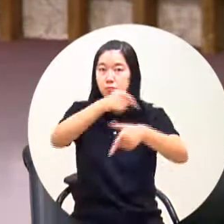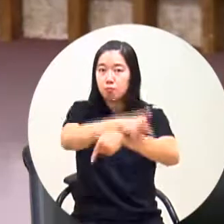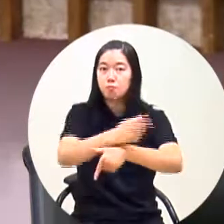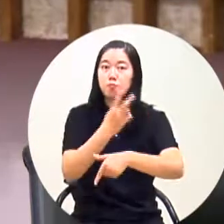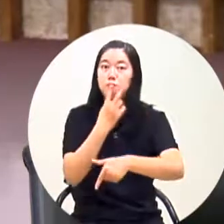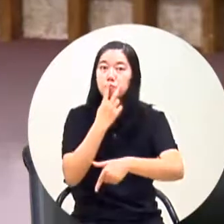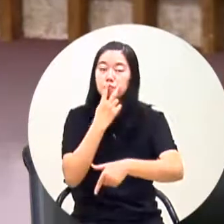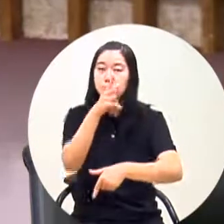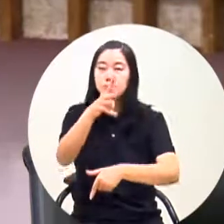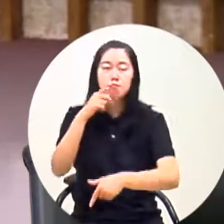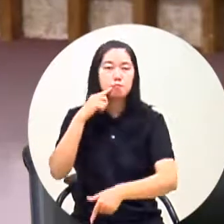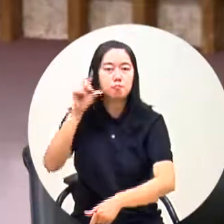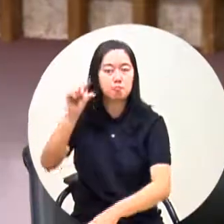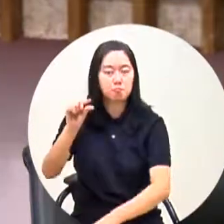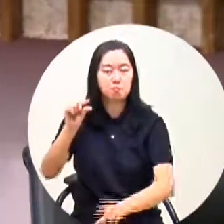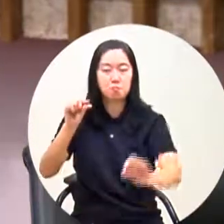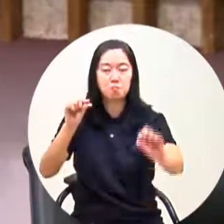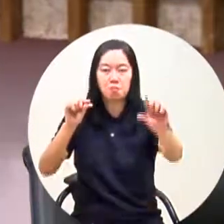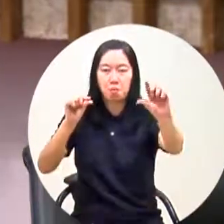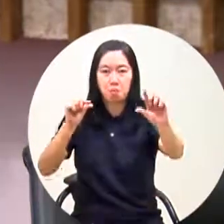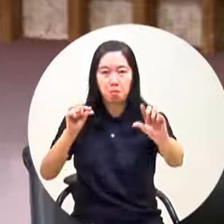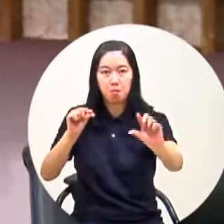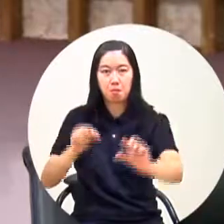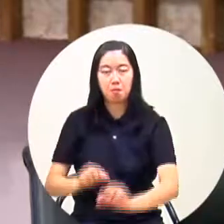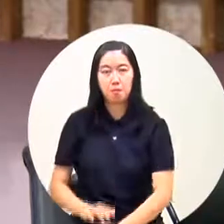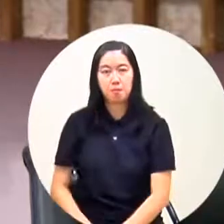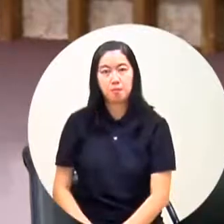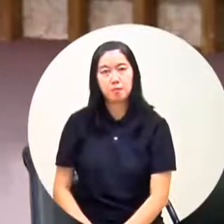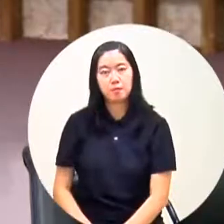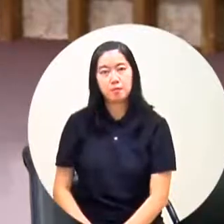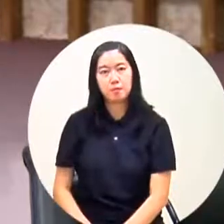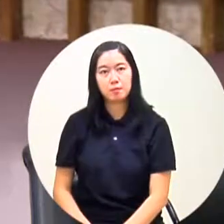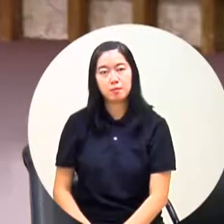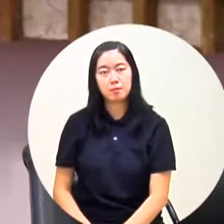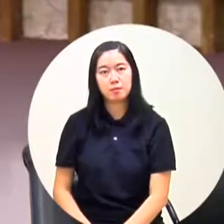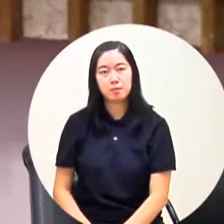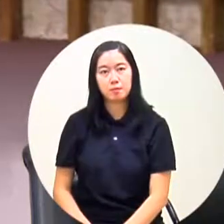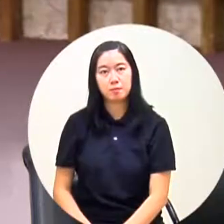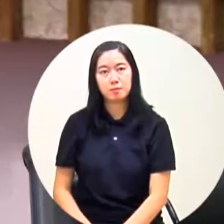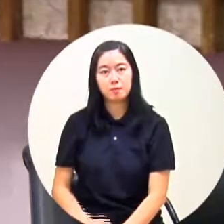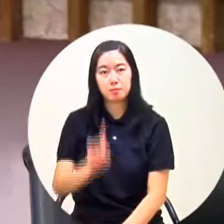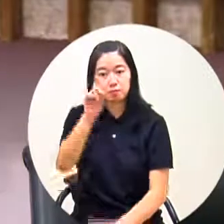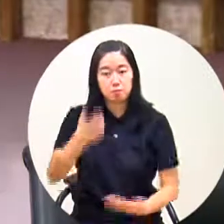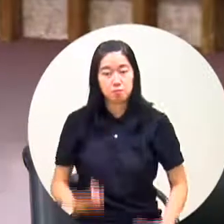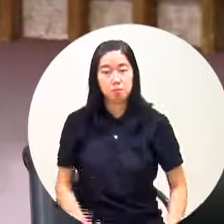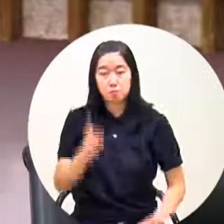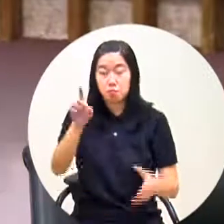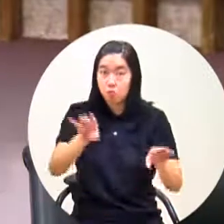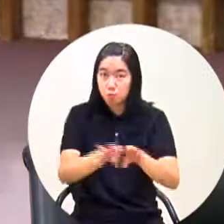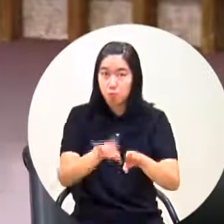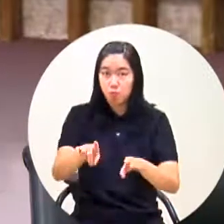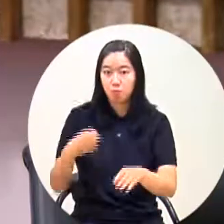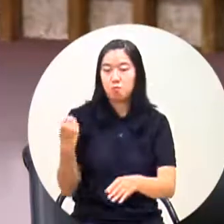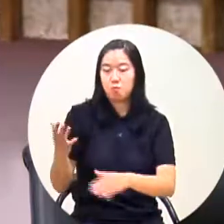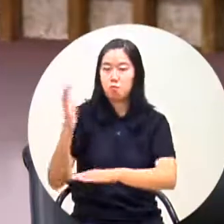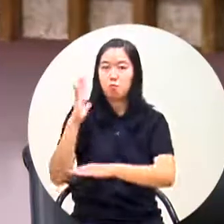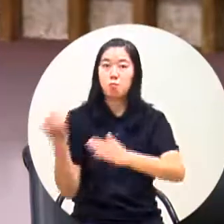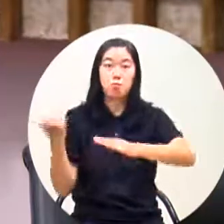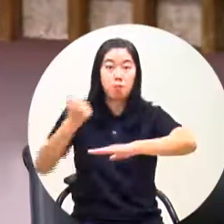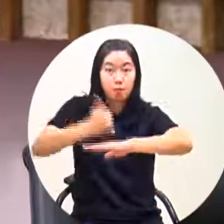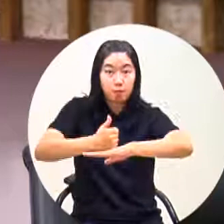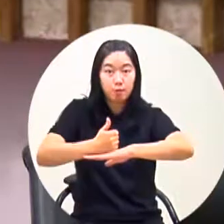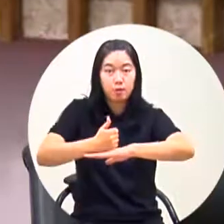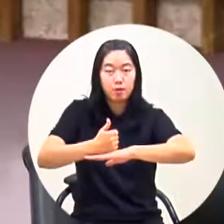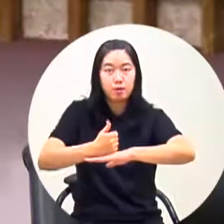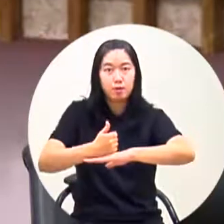搁较低啦，拢搁较低。啊，我即摆咧讲的，就是讲一路一修吼，啊，对新的政府开始实施一路一修来吼，实